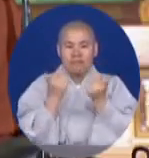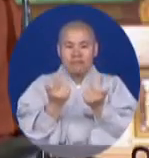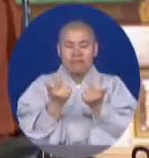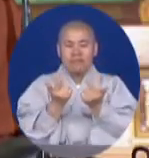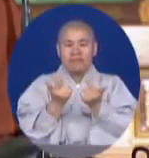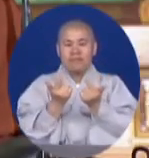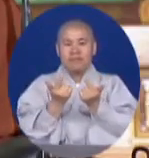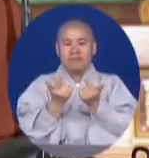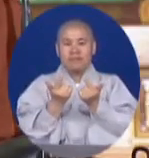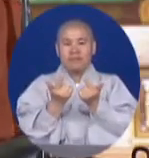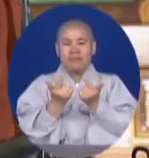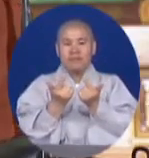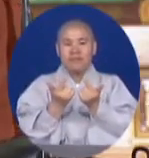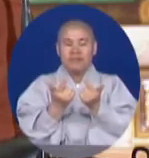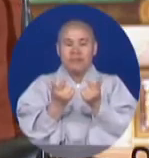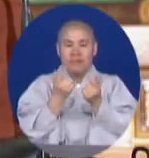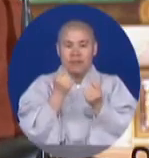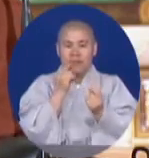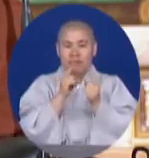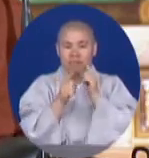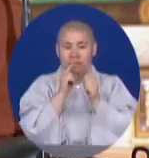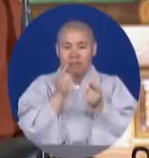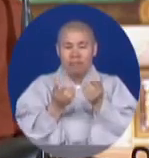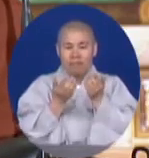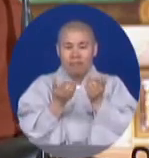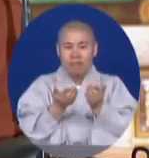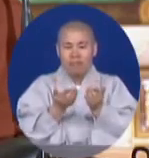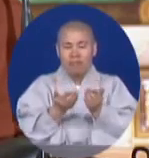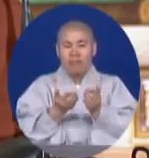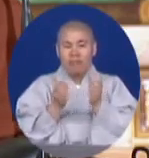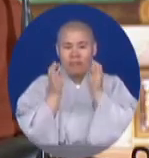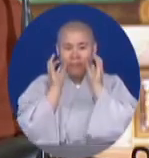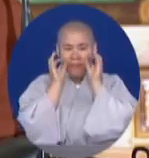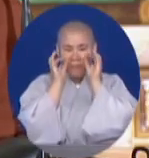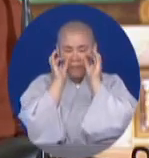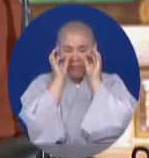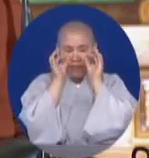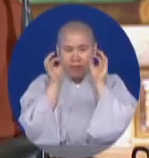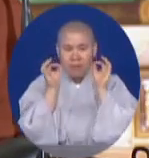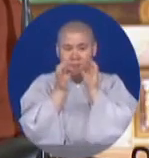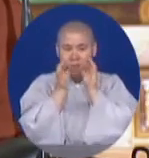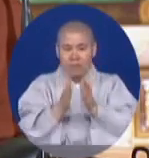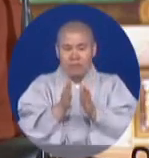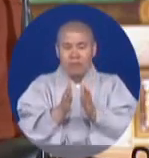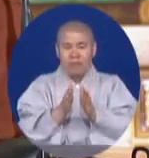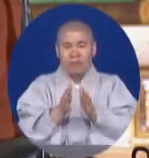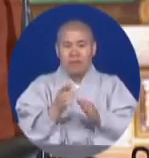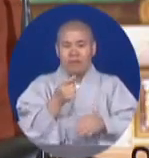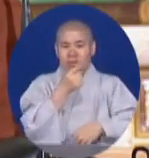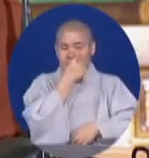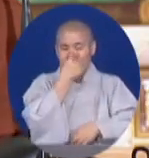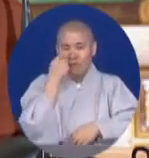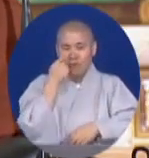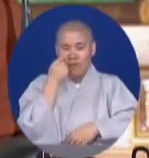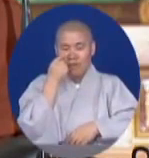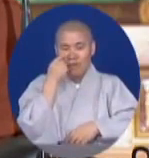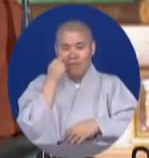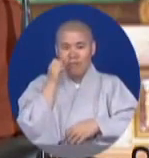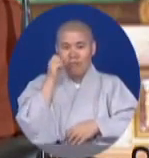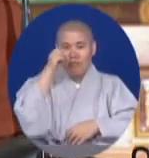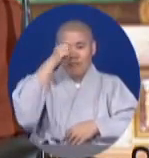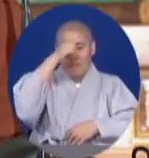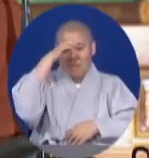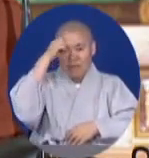아니다. 이런 말씀이 있어요. 그걸 보는 순간에 눈에서 불이 확 났어요.